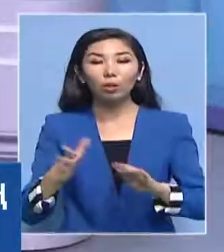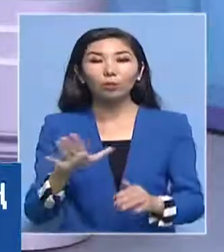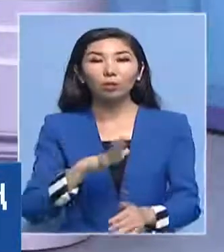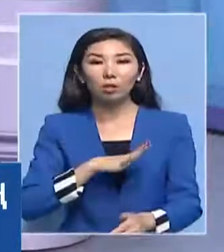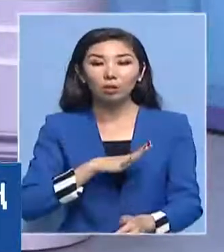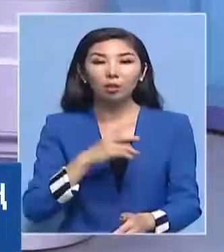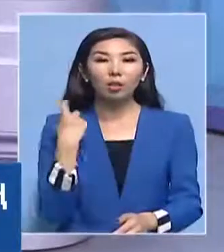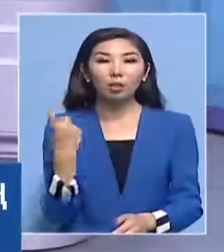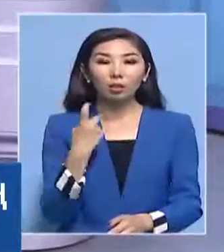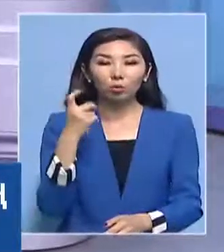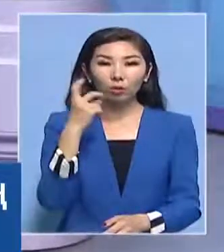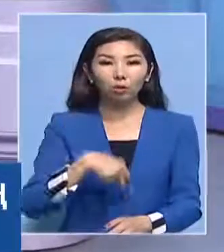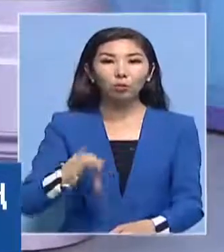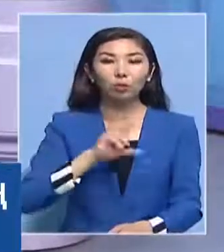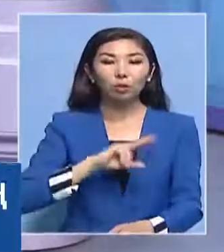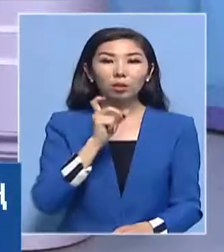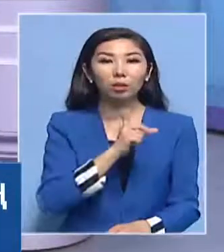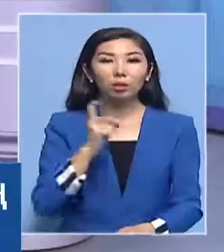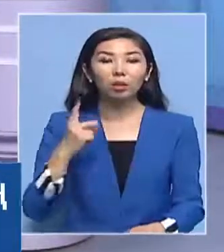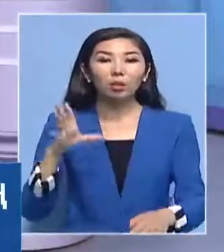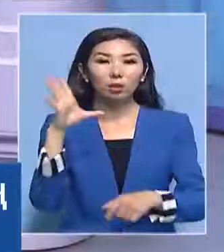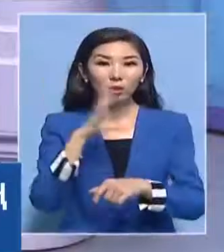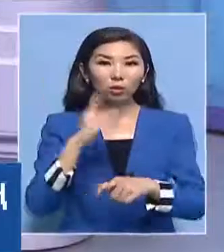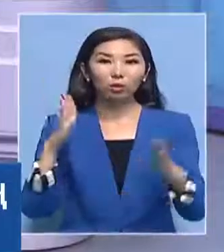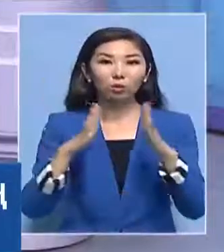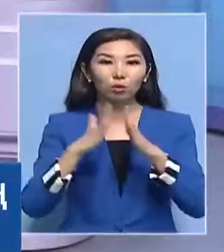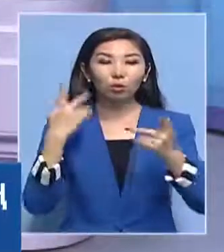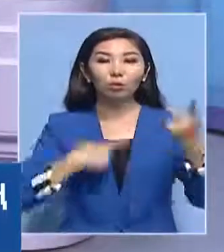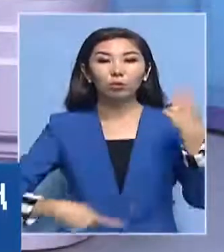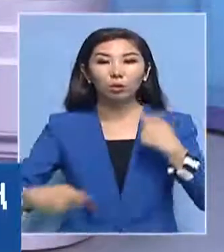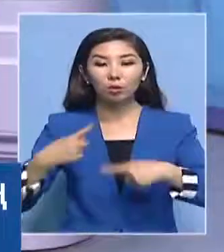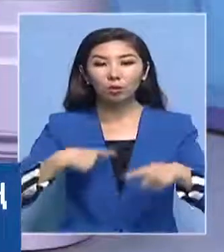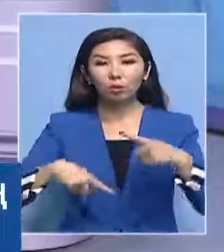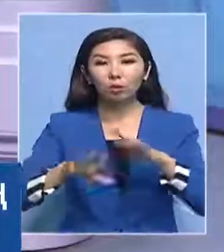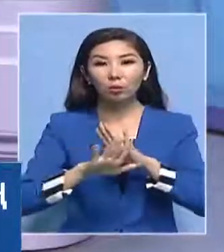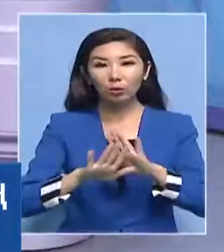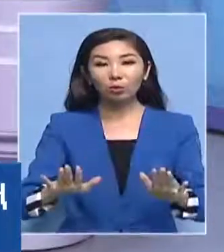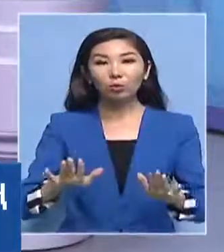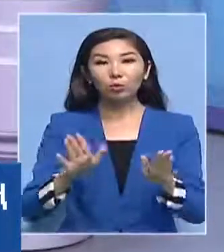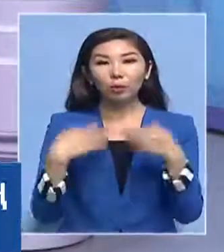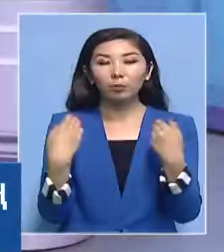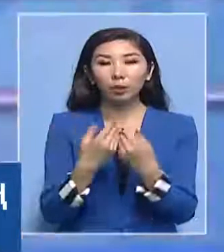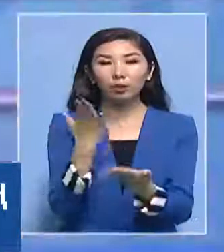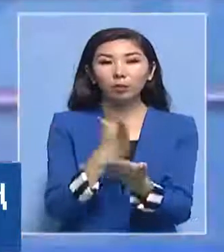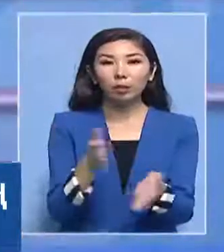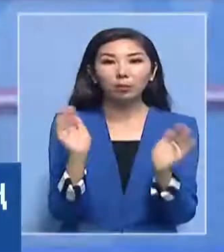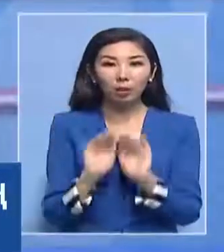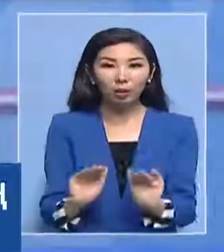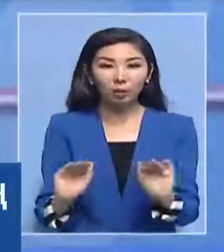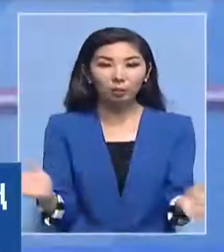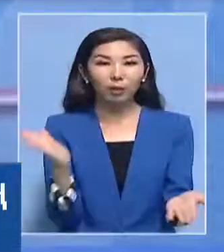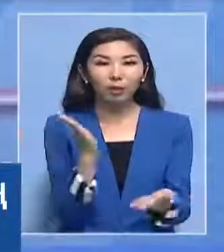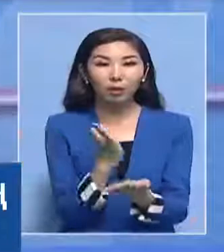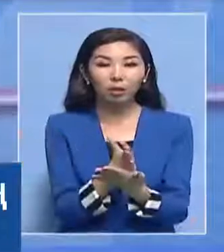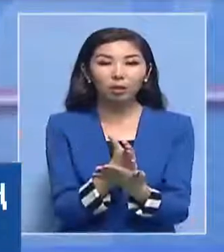Айтамыз ғой, таңертең жұмысқа кеткен адам кешке үйіне келмеуі мүмкін. артында оның отбасы тұр, балдар қалады.